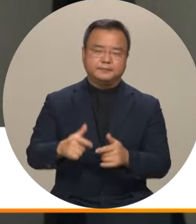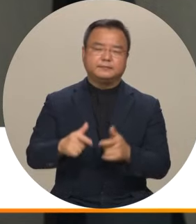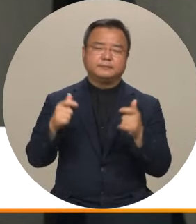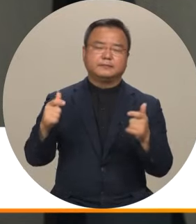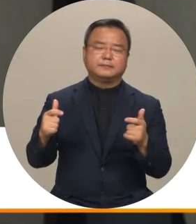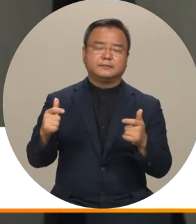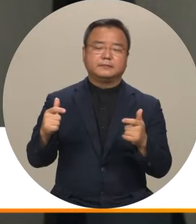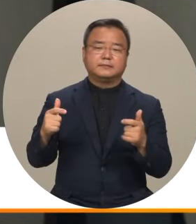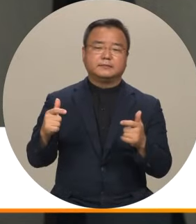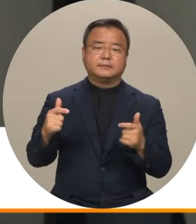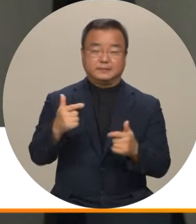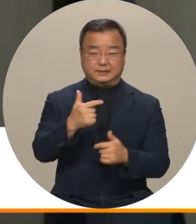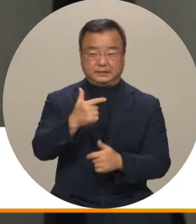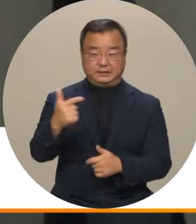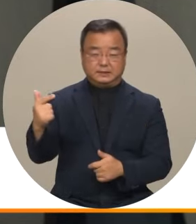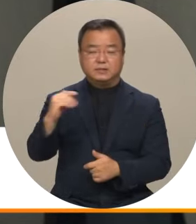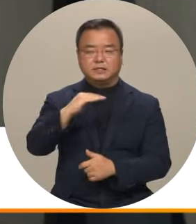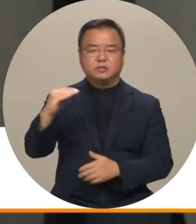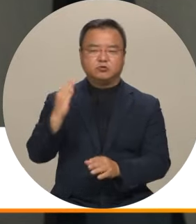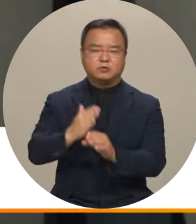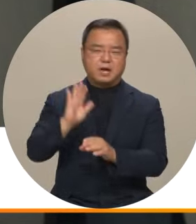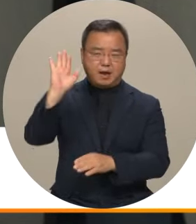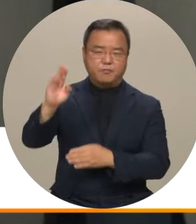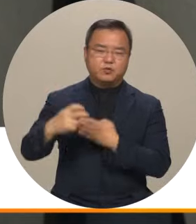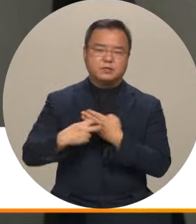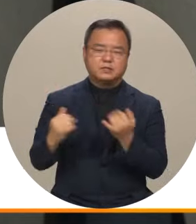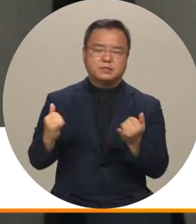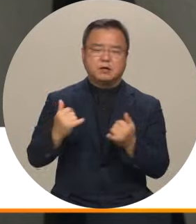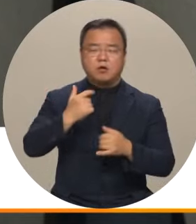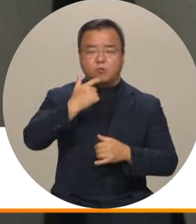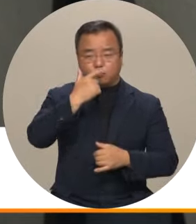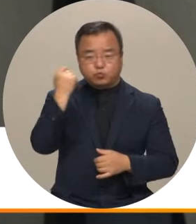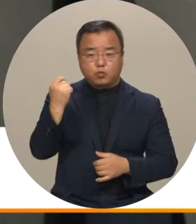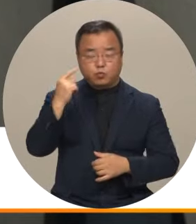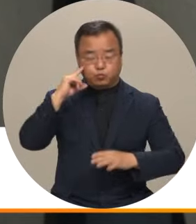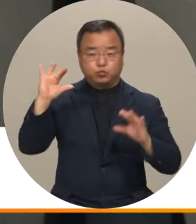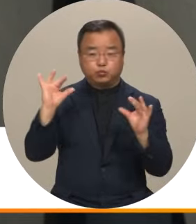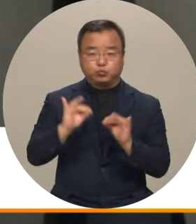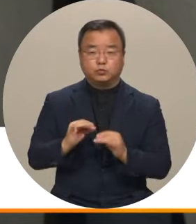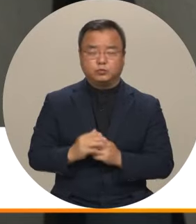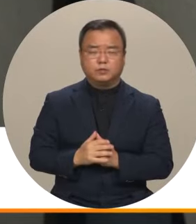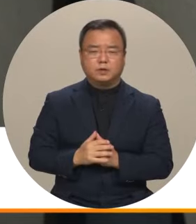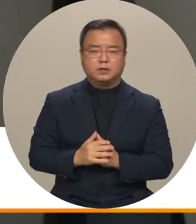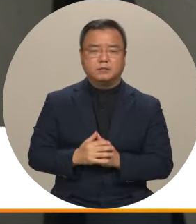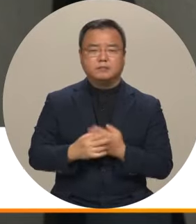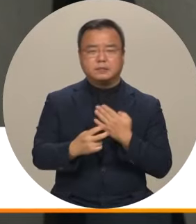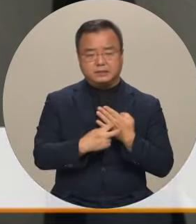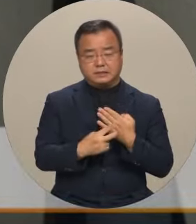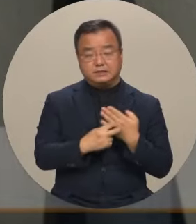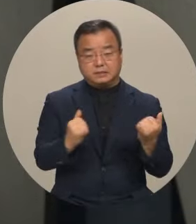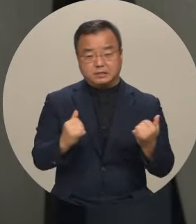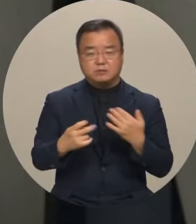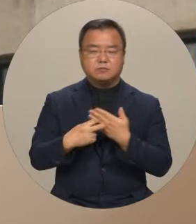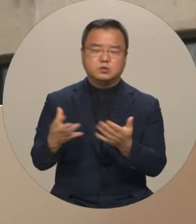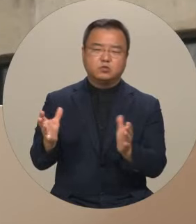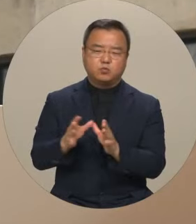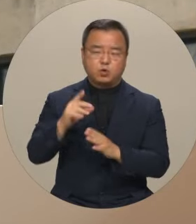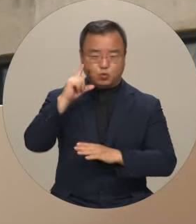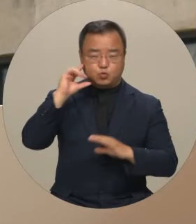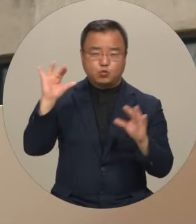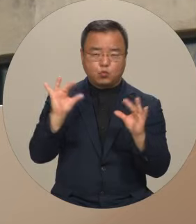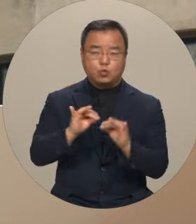틀에서 앞으로 의사가 모자란다 이건 뭐 모두 다 동의하는 바입니다 의사 의료계에도 동의하는 바입니다